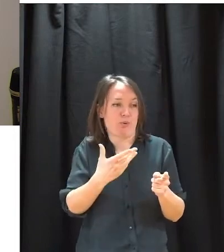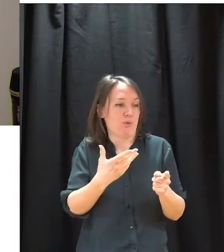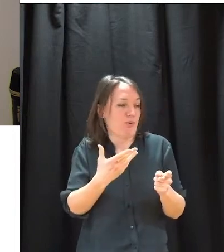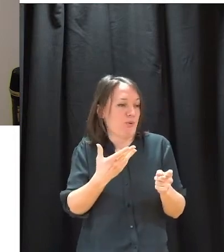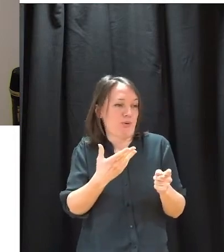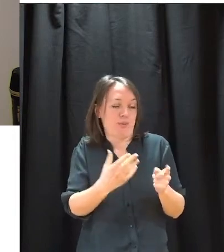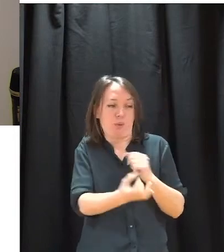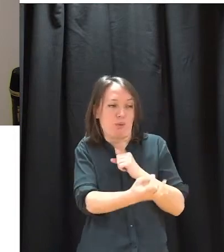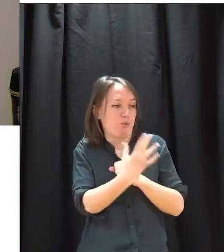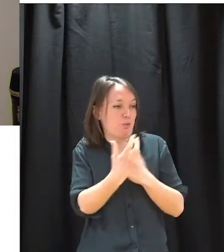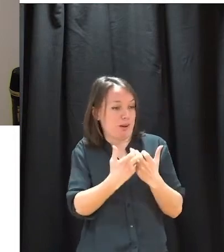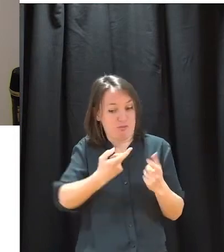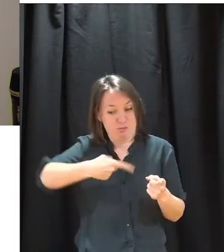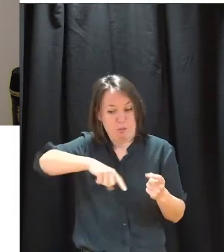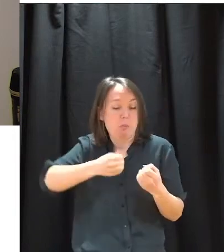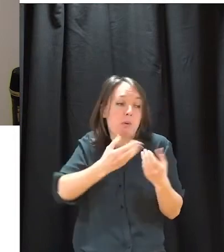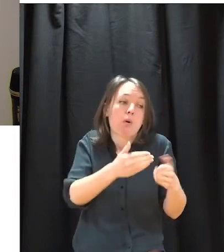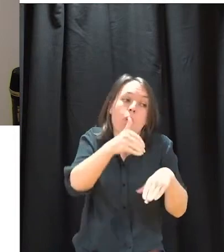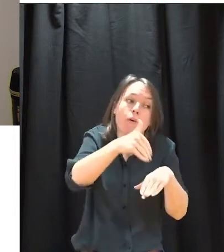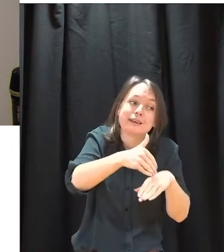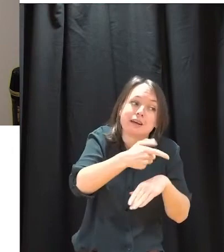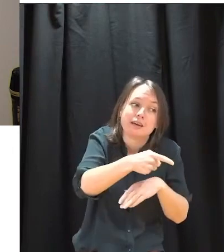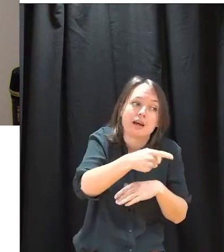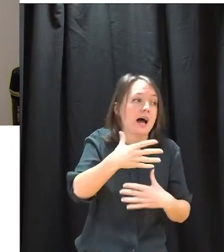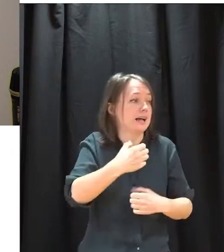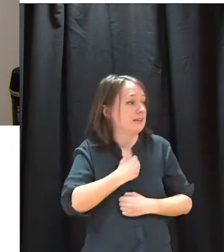et ensuite, ils acceptent ou pas.